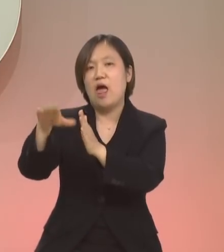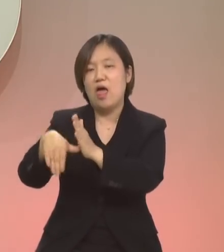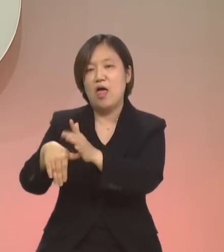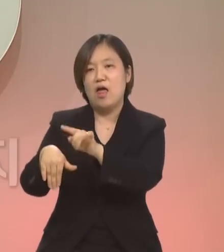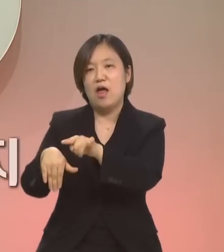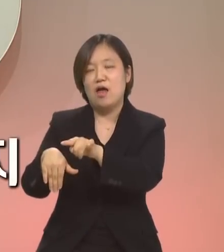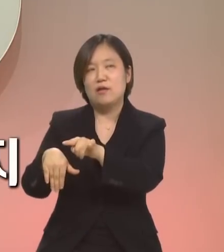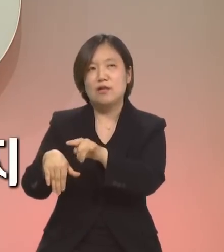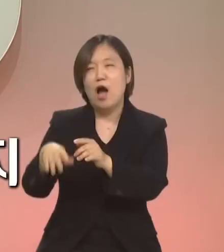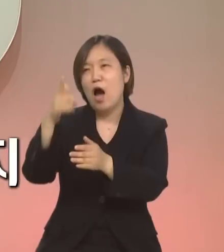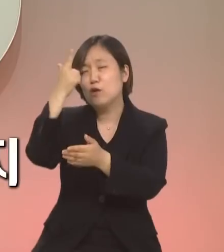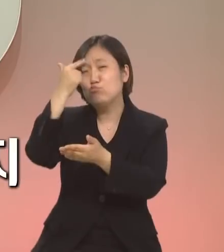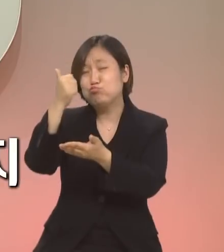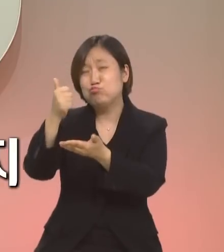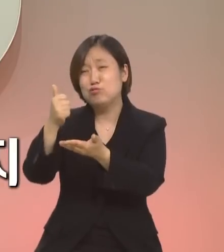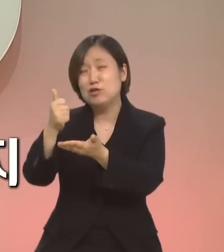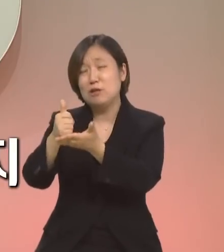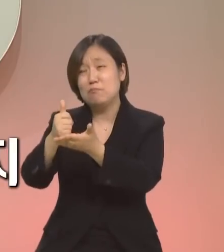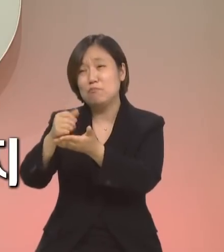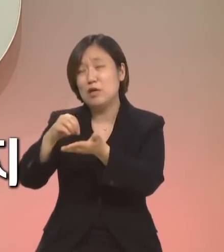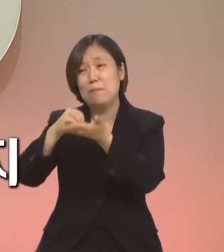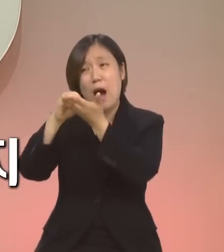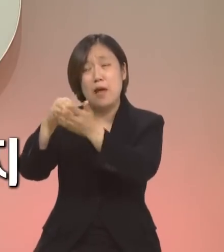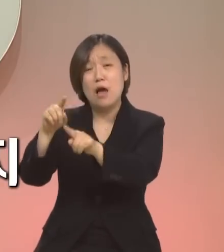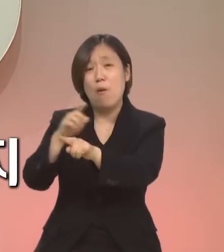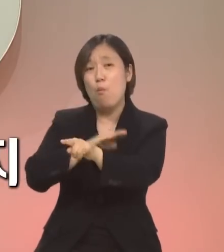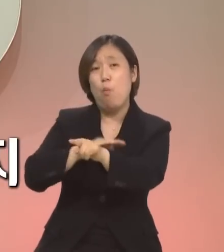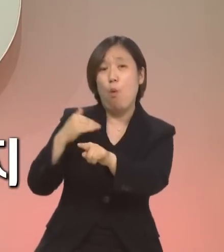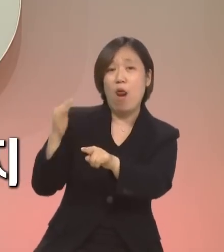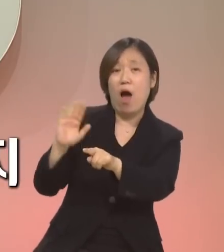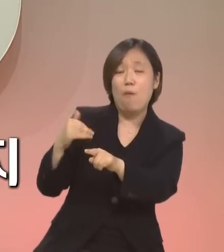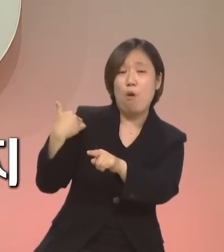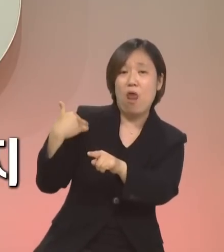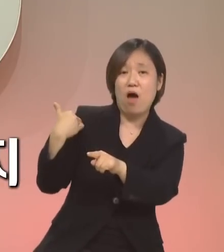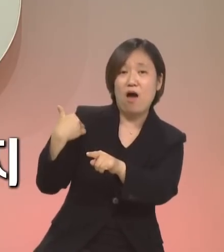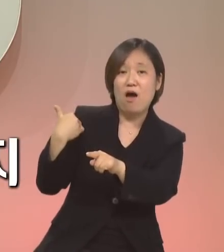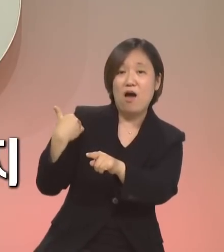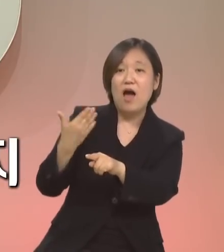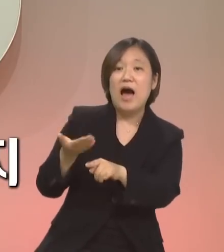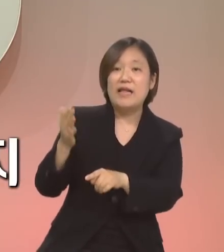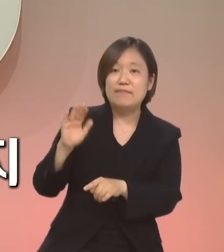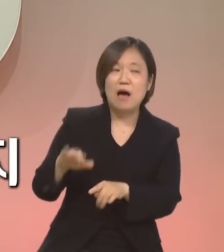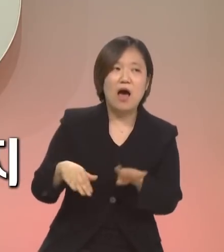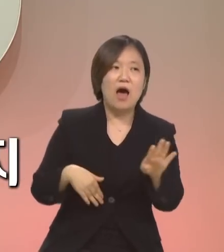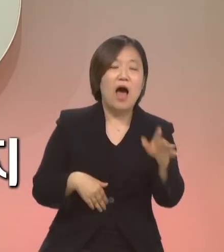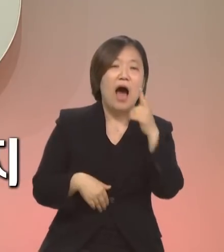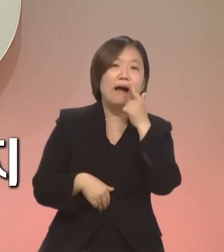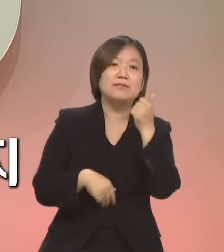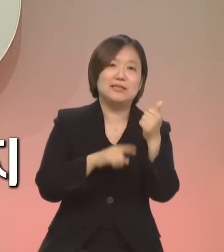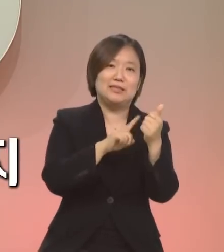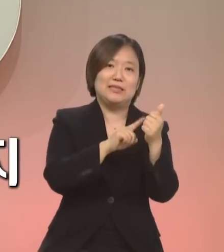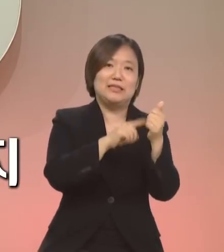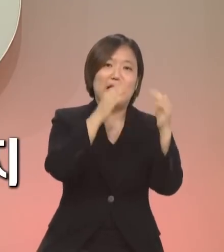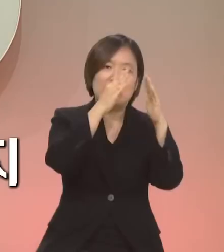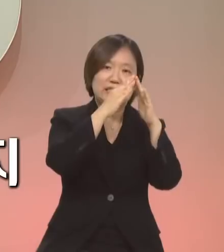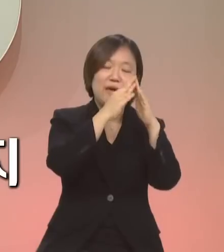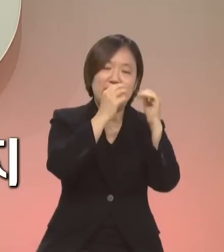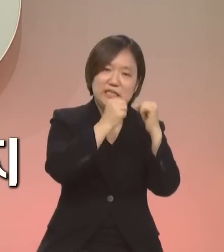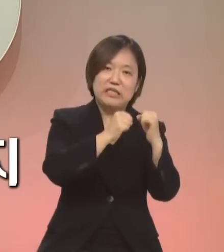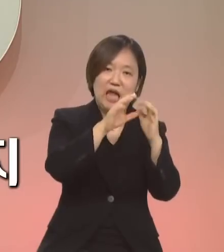출가했다는 것도 모르고 이제 집에서 아버지께서 지내고 계시는데